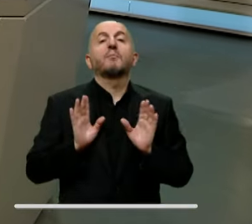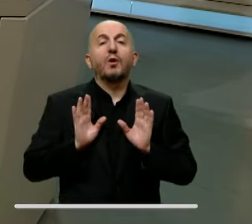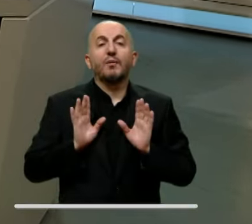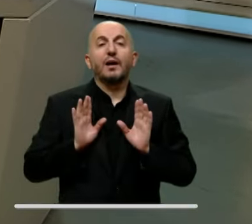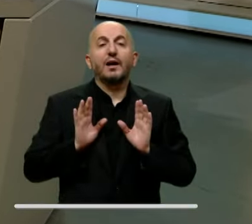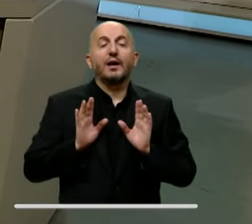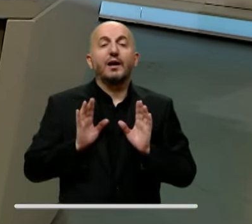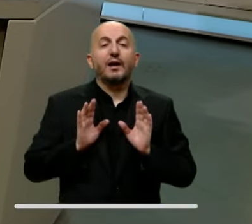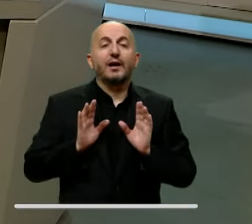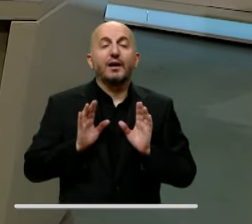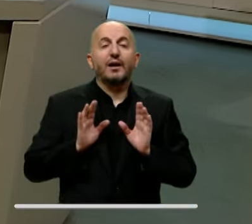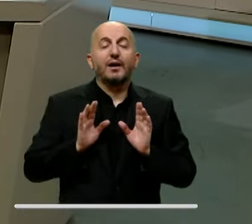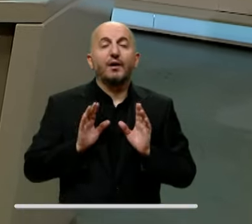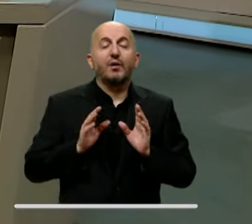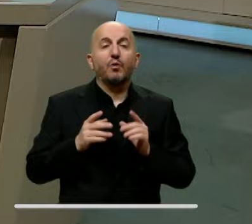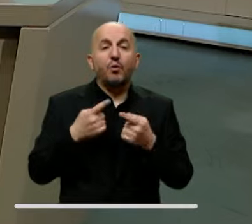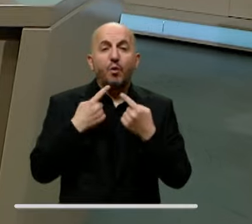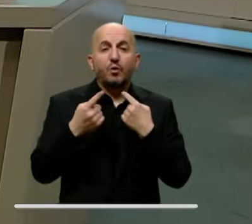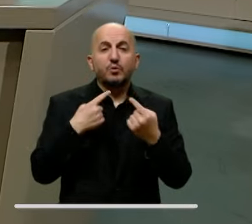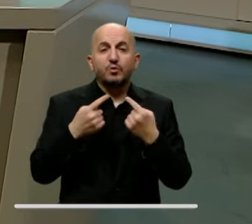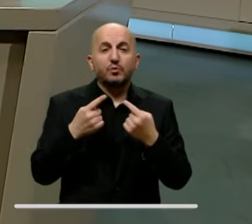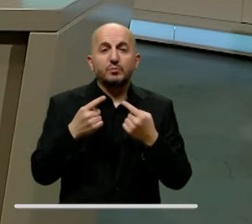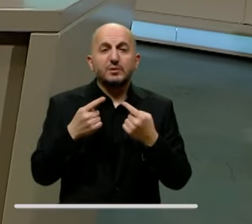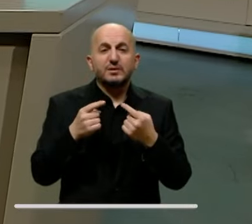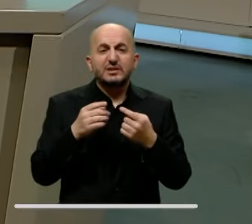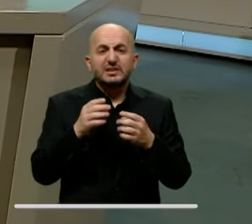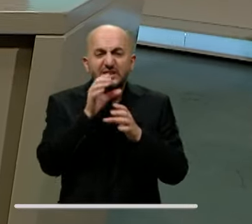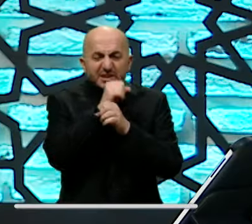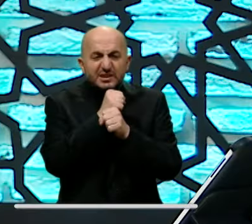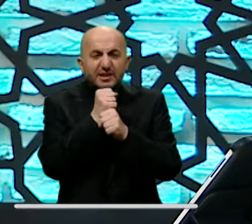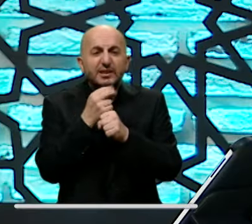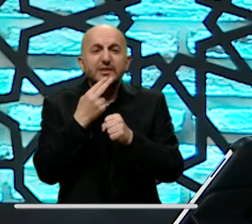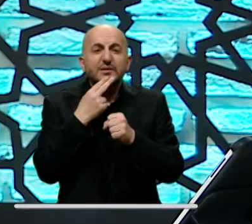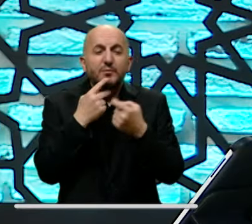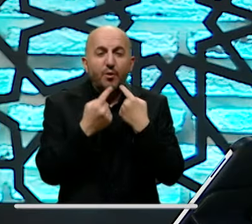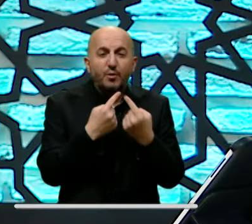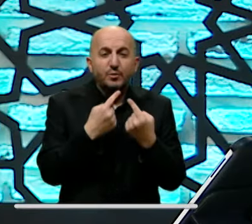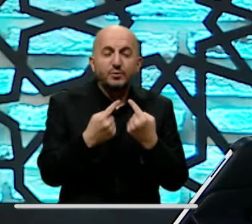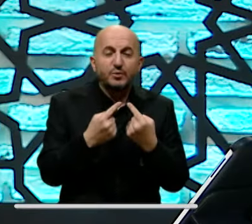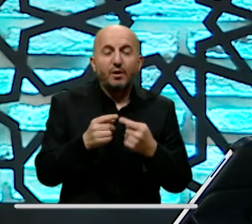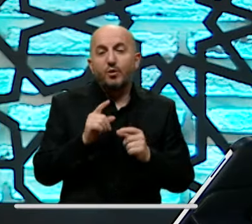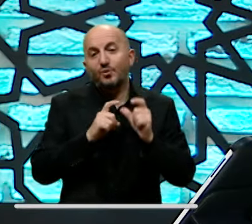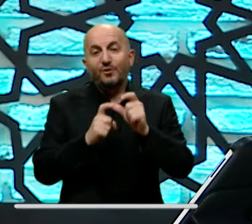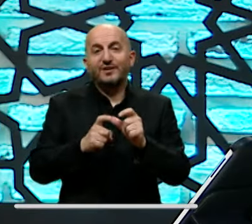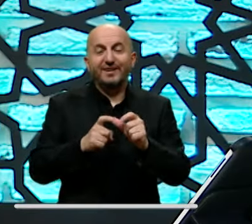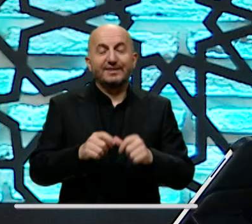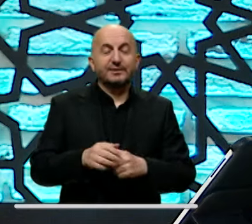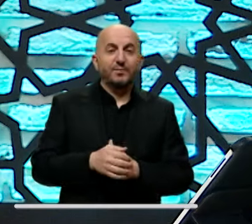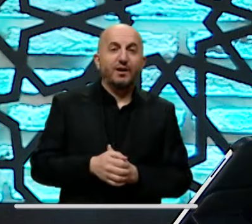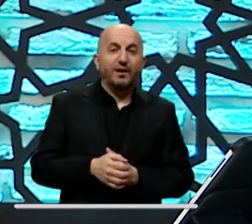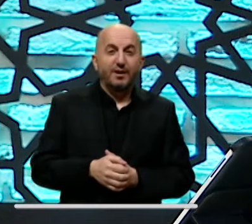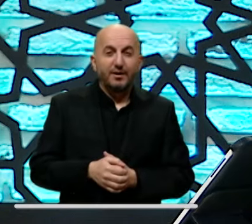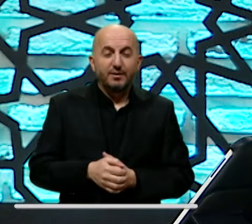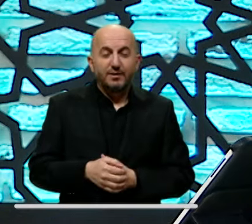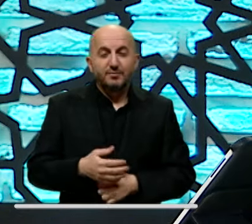Telefonla Neli engelli bizi konuşturmuyor böyle saklı konuşuyor kızımla onu soracaktım gülüşan Anne şimdi bir